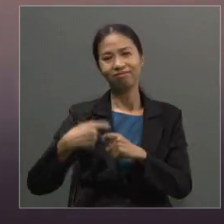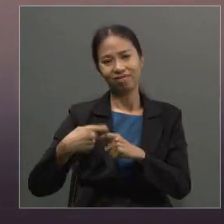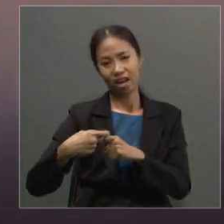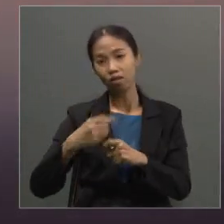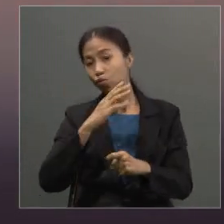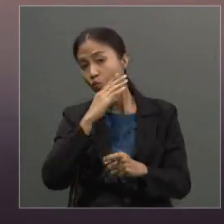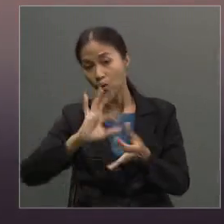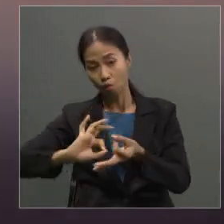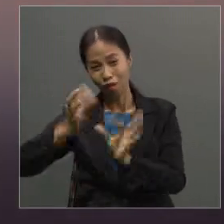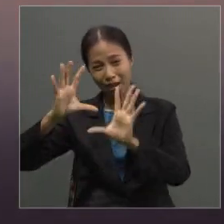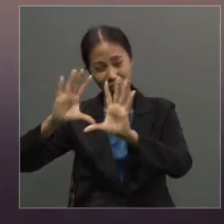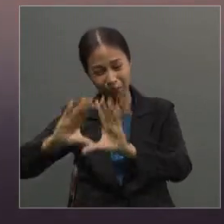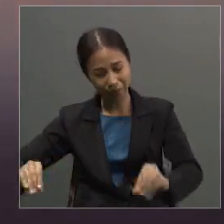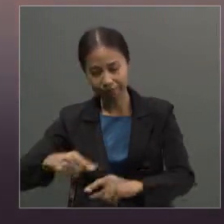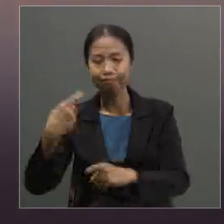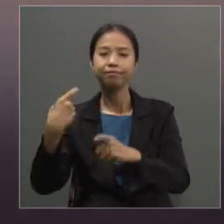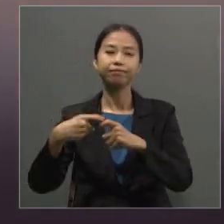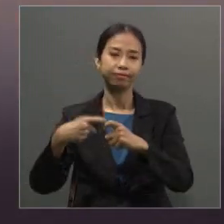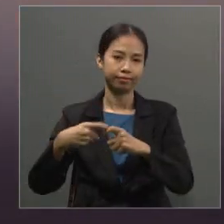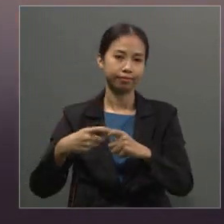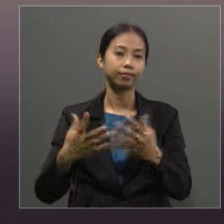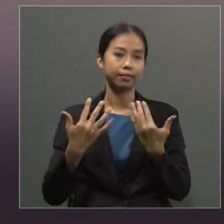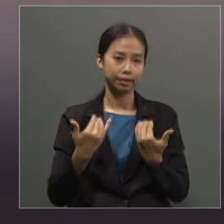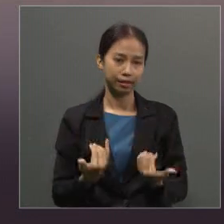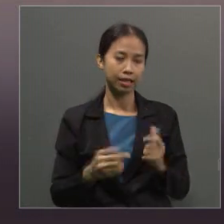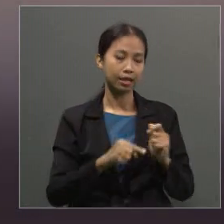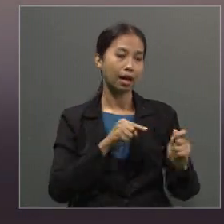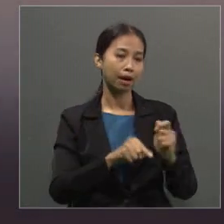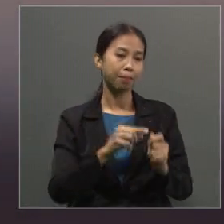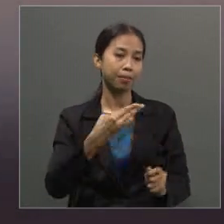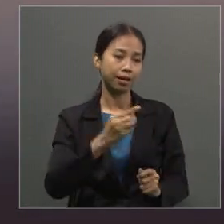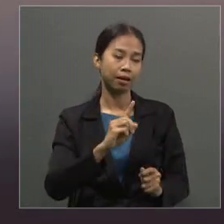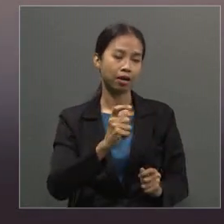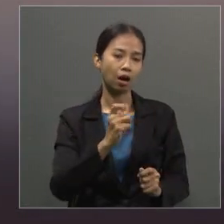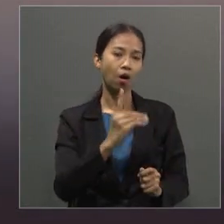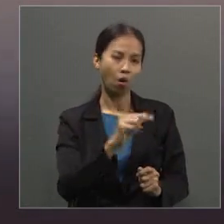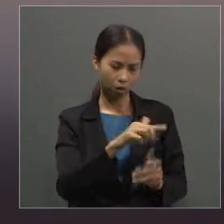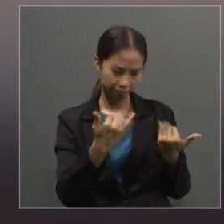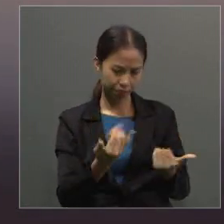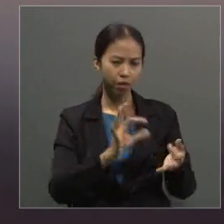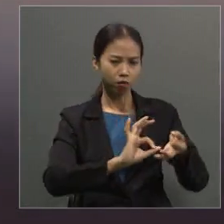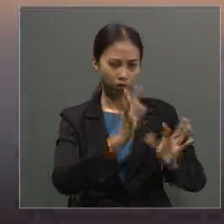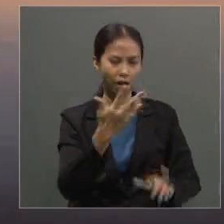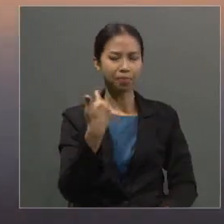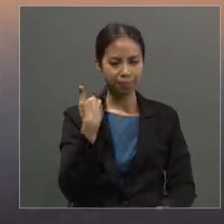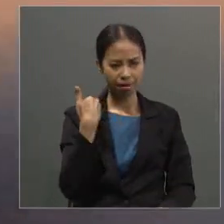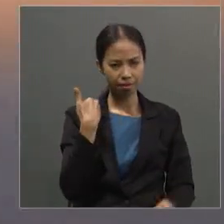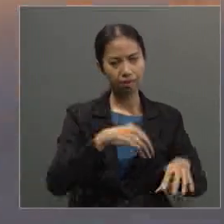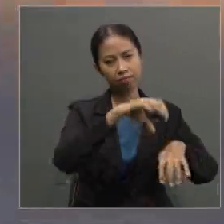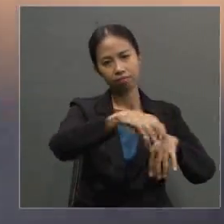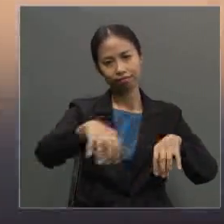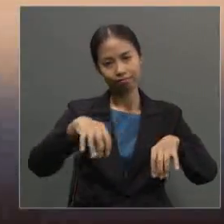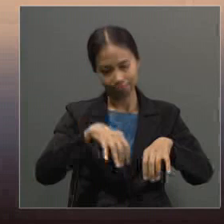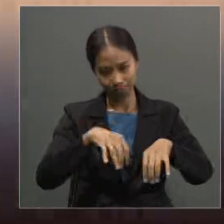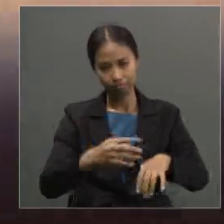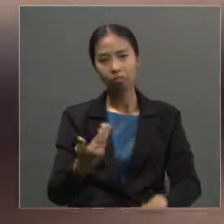ค่ะต่อการดับไฟด้วยขณะเดียวกันอำเภอฮอดค่ะยังเกิดไฟป่าหลายจุดเช่นที่บ้านแม่ลองอำเภอฮอดบริเวณอุทยาน